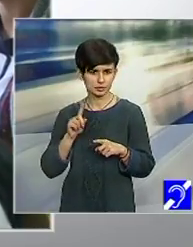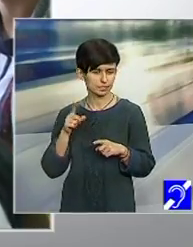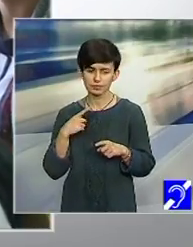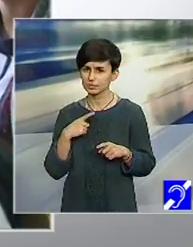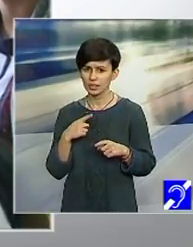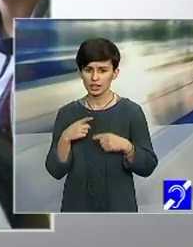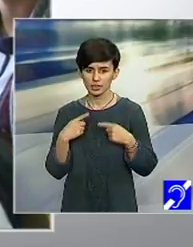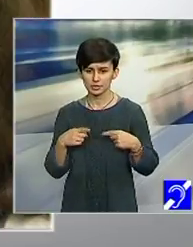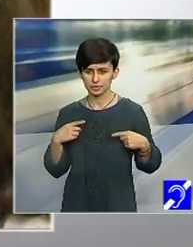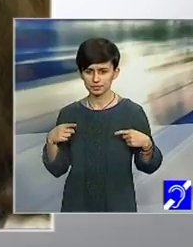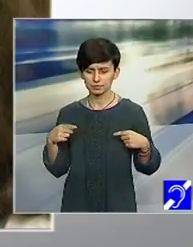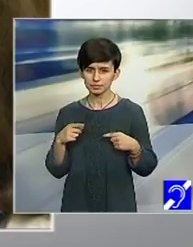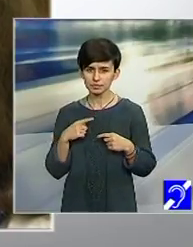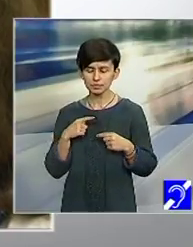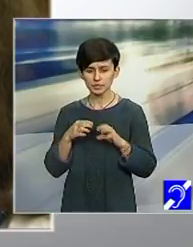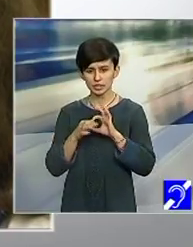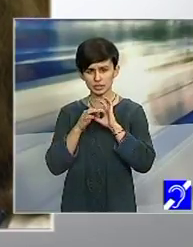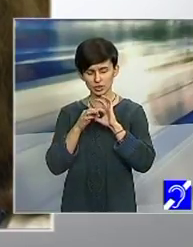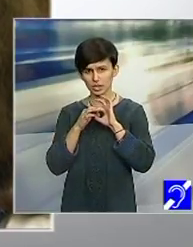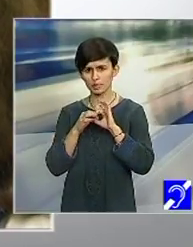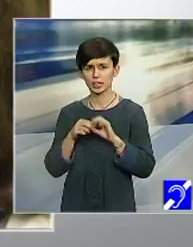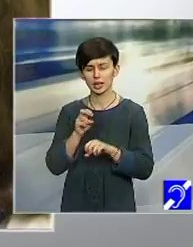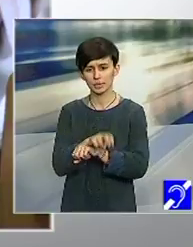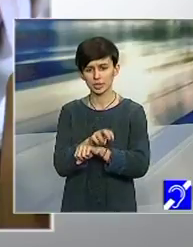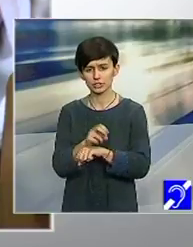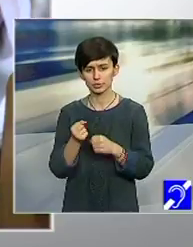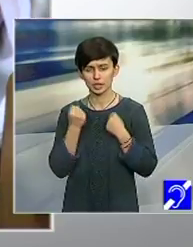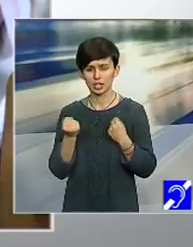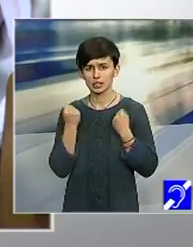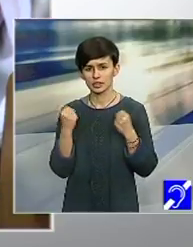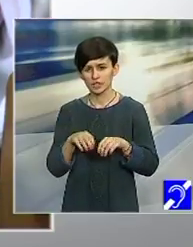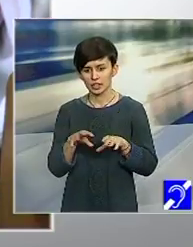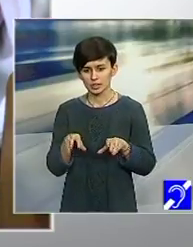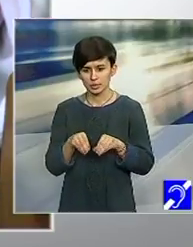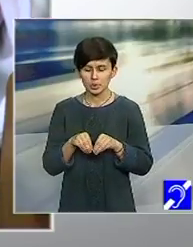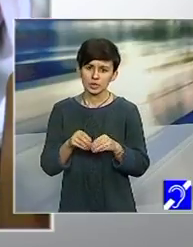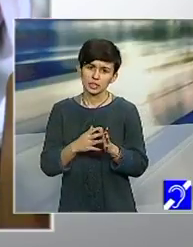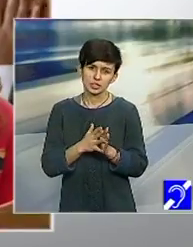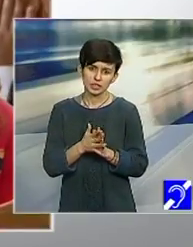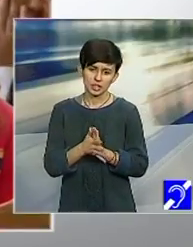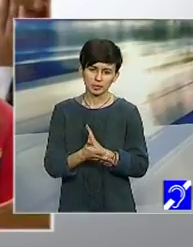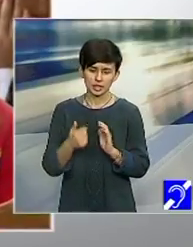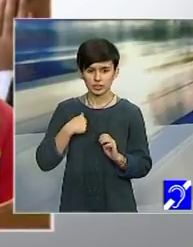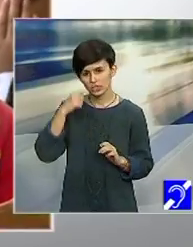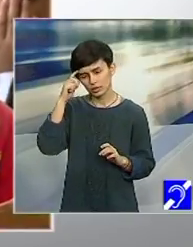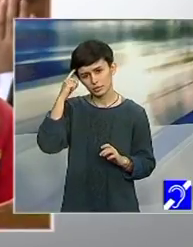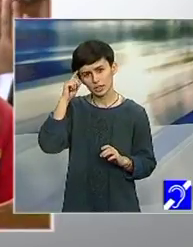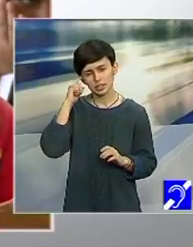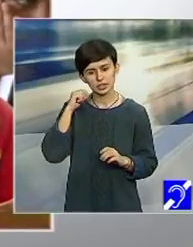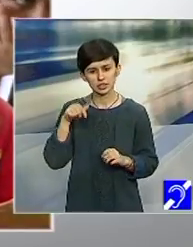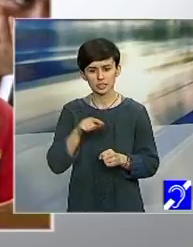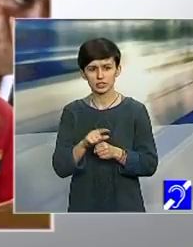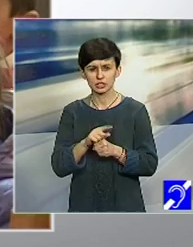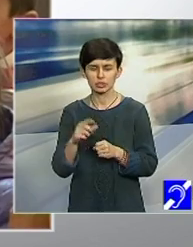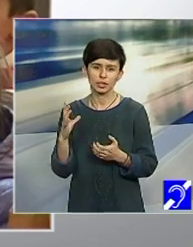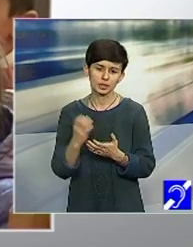nicio diferență, există colaborare, participă la activități împreună, se implică și mă gândesc că măcar atâta lucru am reușit